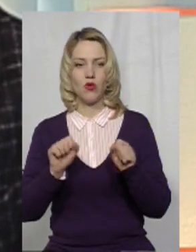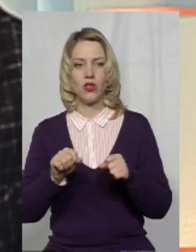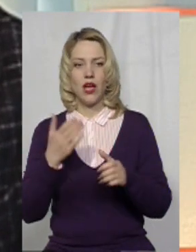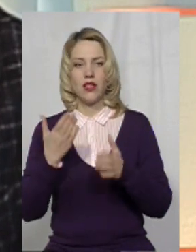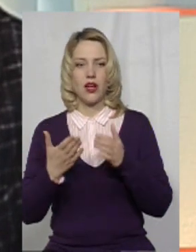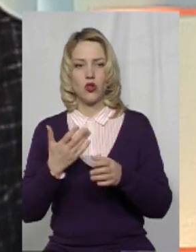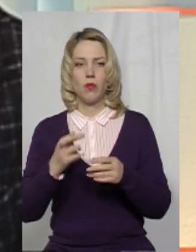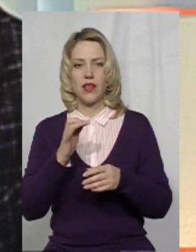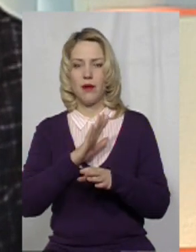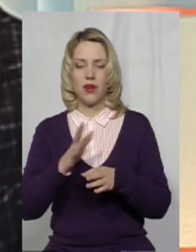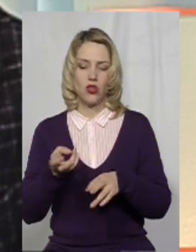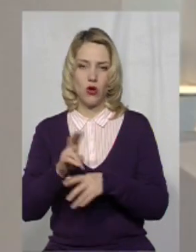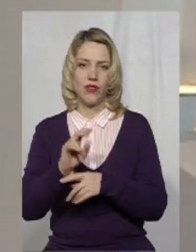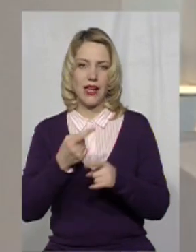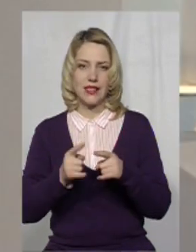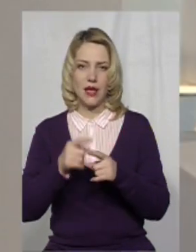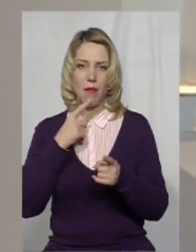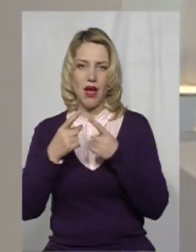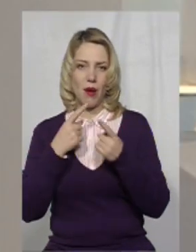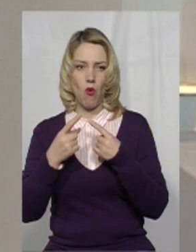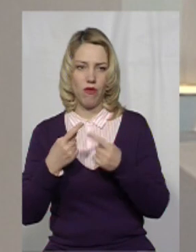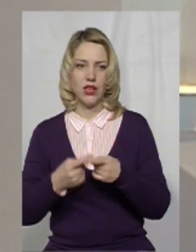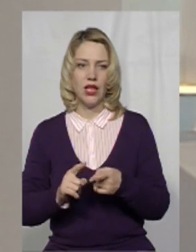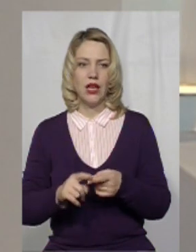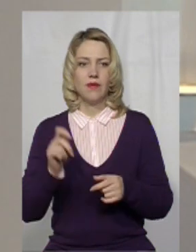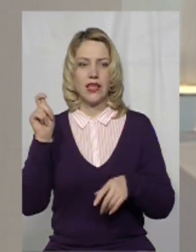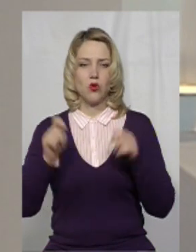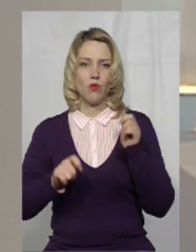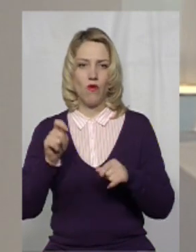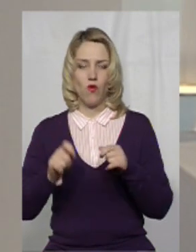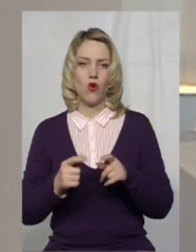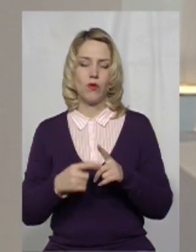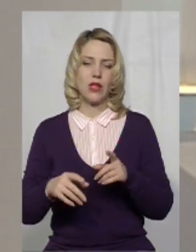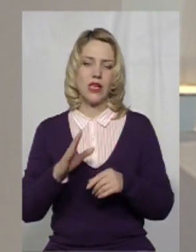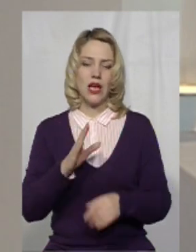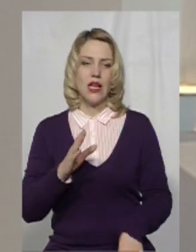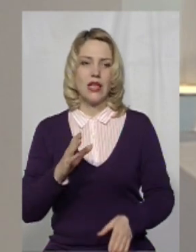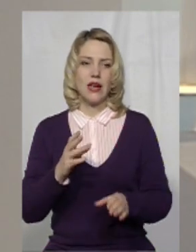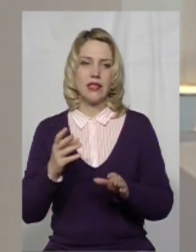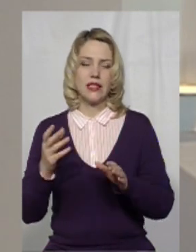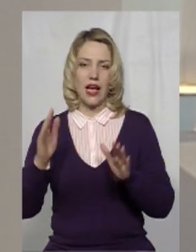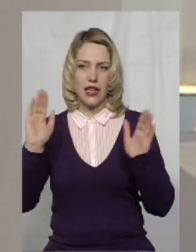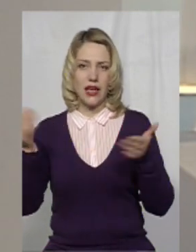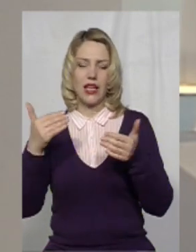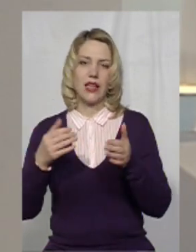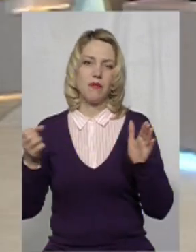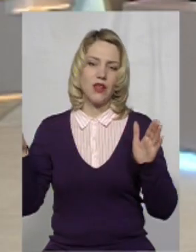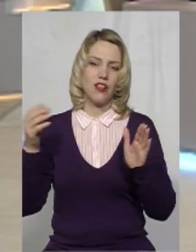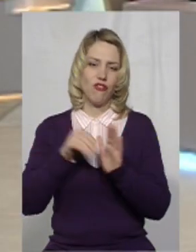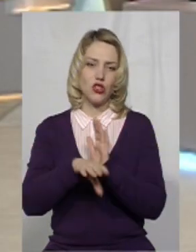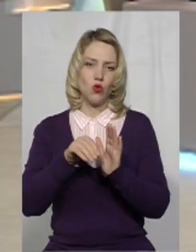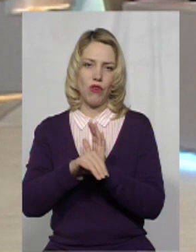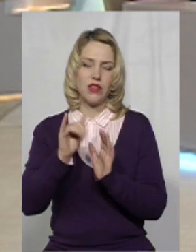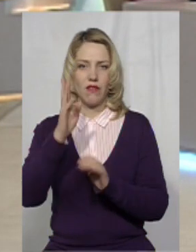він не прийшов на ці перемовини. Вадим Лозовий на форумі усіх закликав інвестувати в Хмельниччину. Як вам здалося, хто